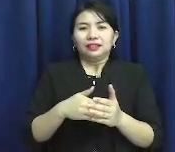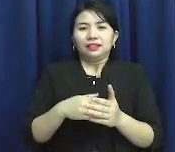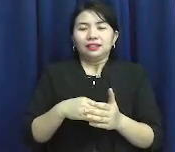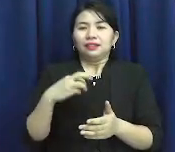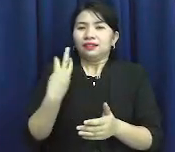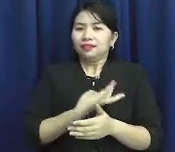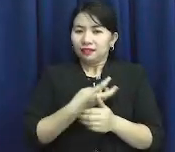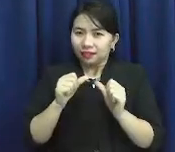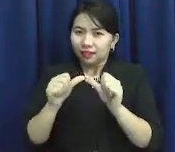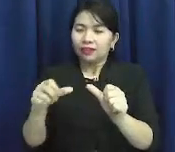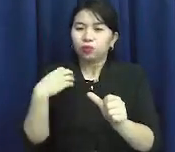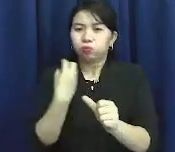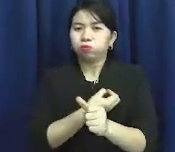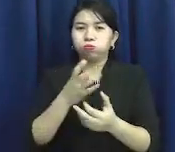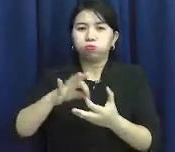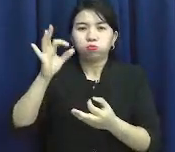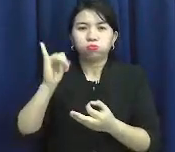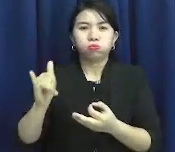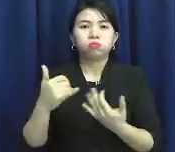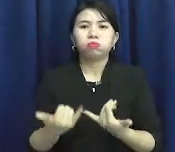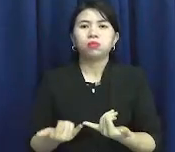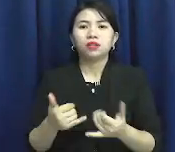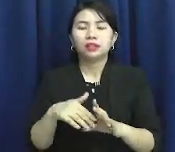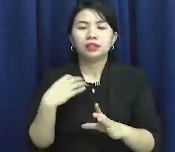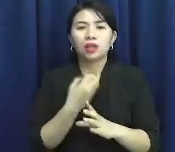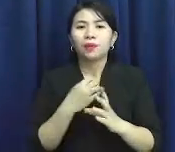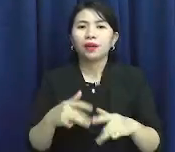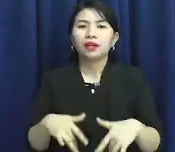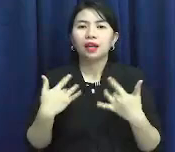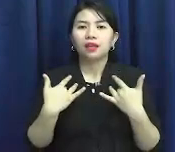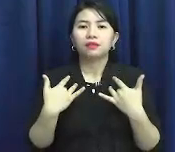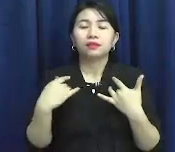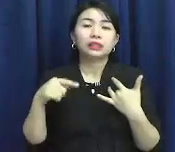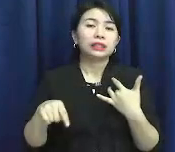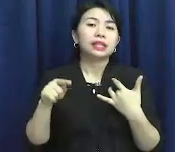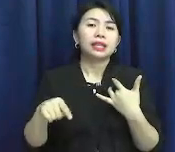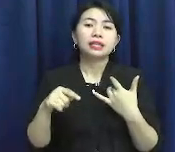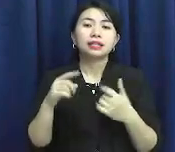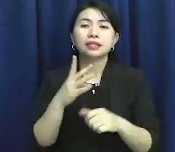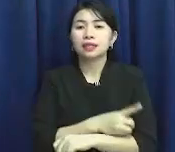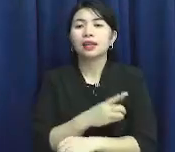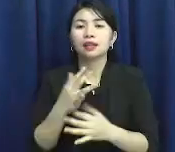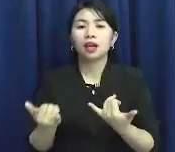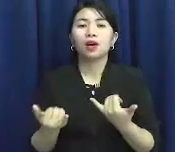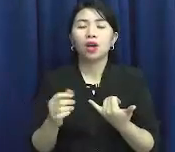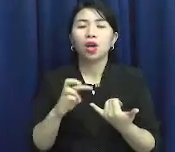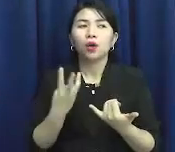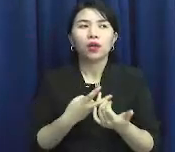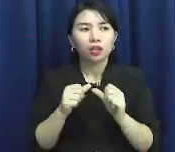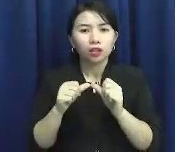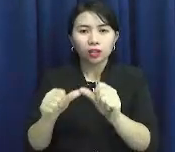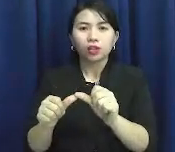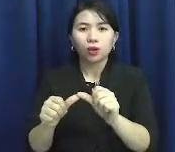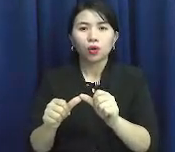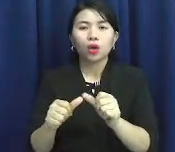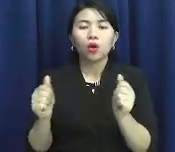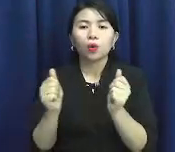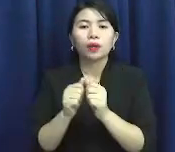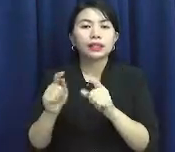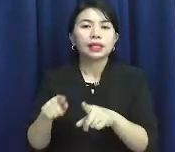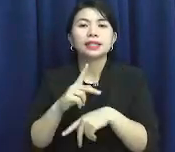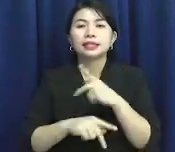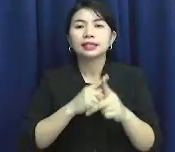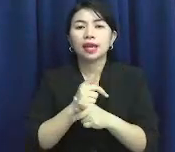ating spirituality, sa ating spiritual life. Okay? Ngayong season na ito, magpapatuloy tayo with this kind